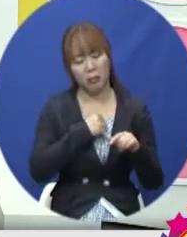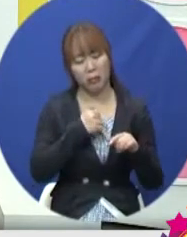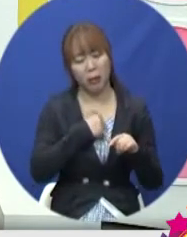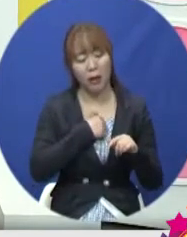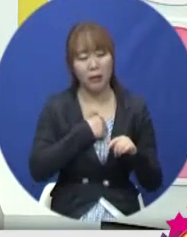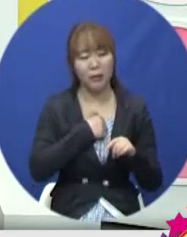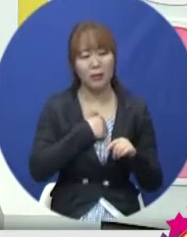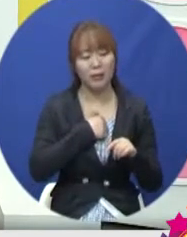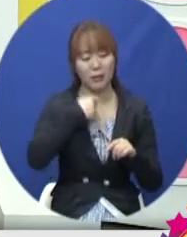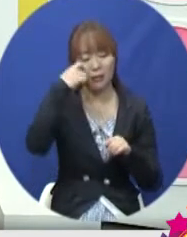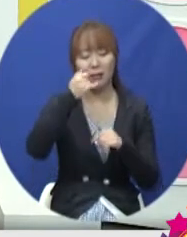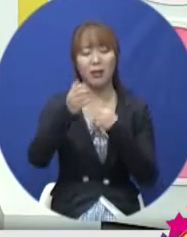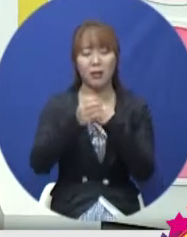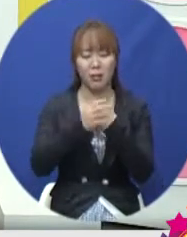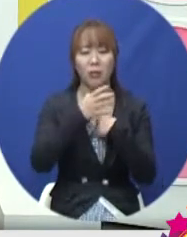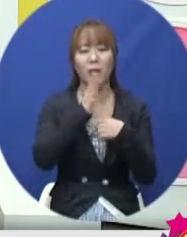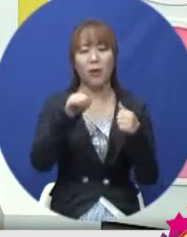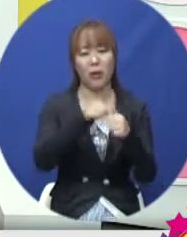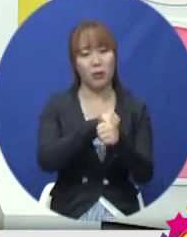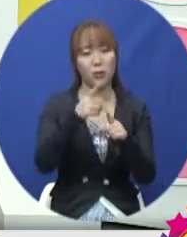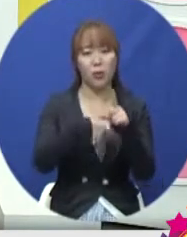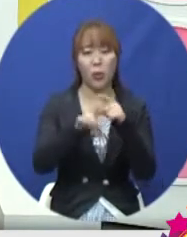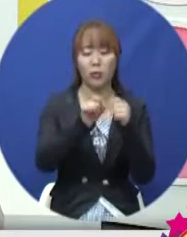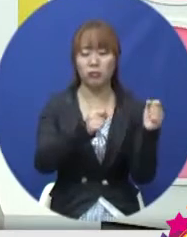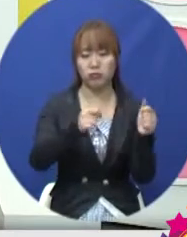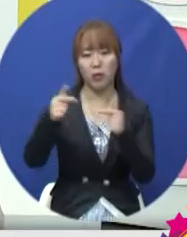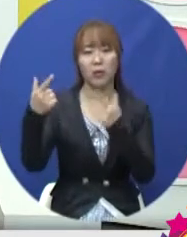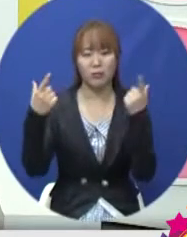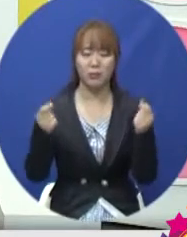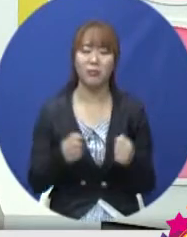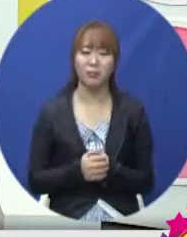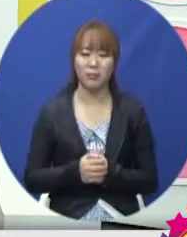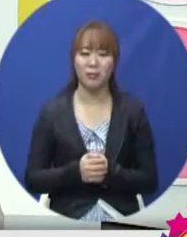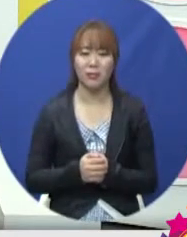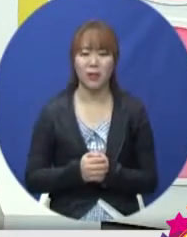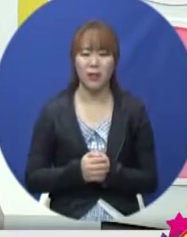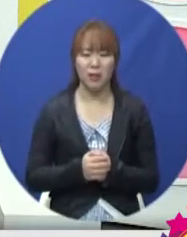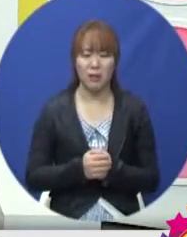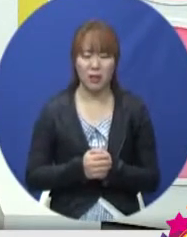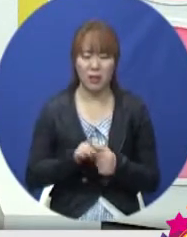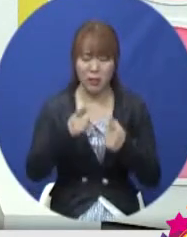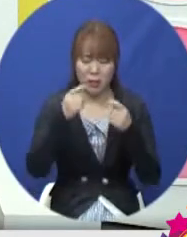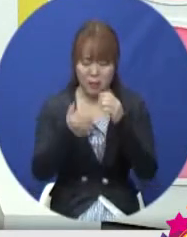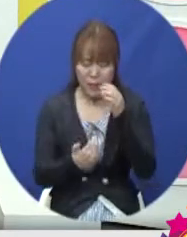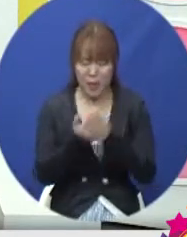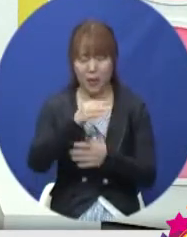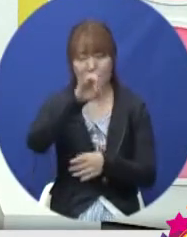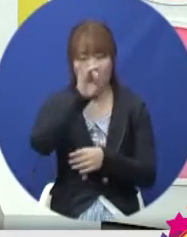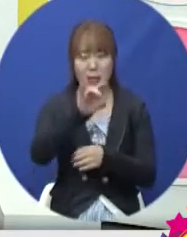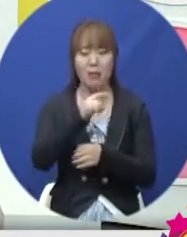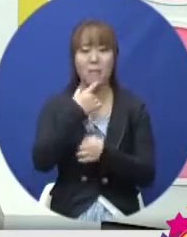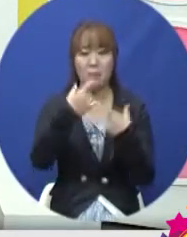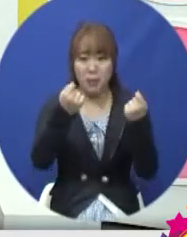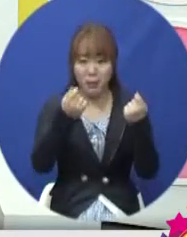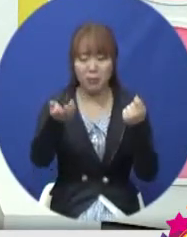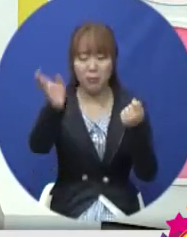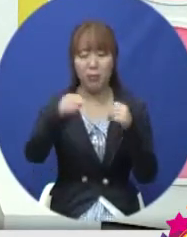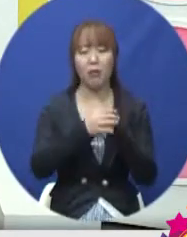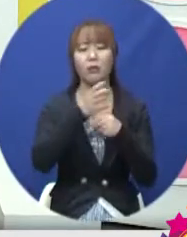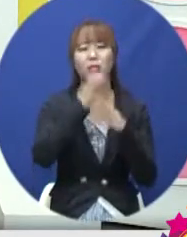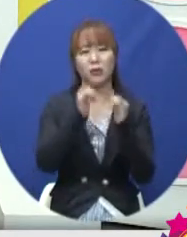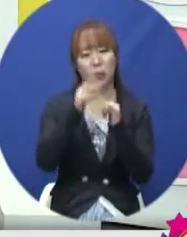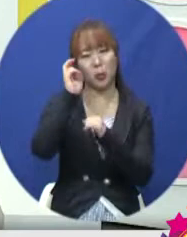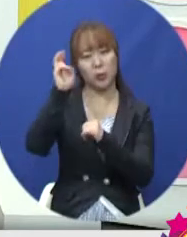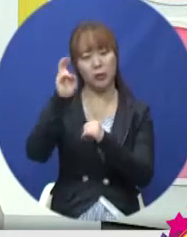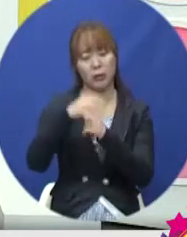이렇게 뭐 이런 노인 학대까지도 더 많이 늘어나는 것 같습니다. 네. 절대 아유. 일어나서는 안 되는 일인데 안 예, 우리